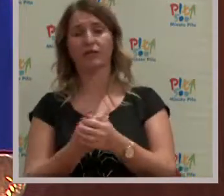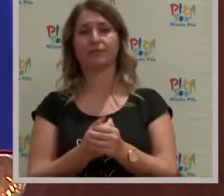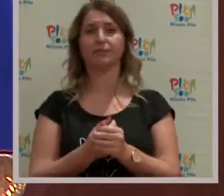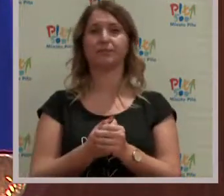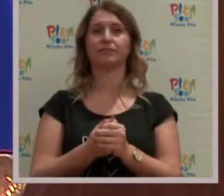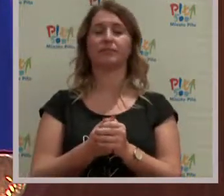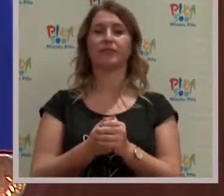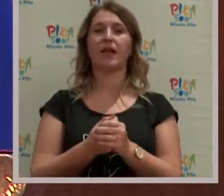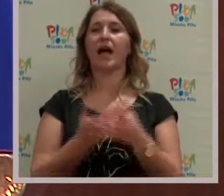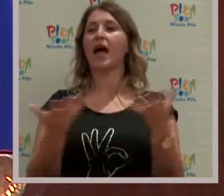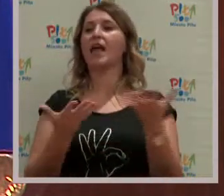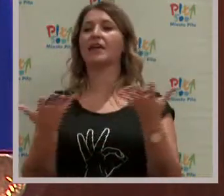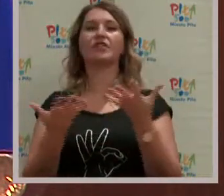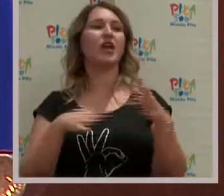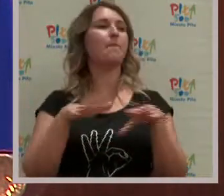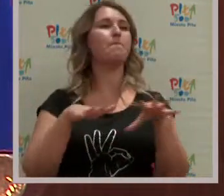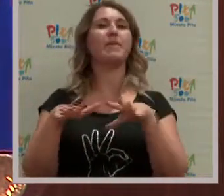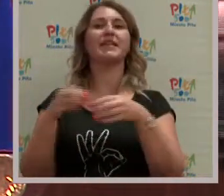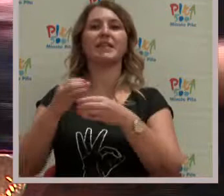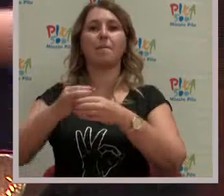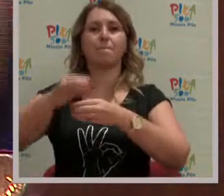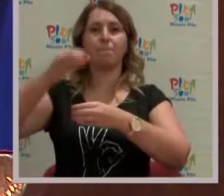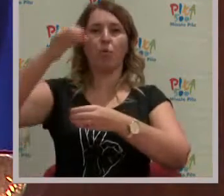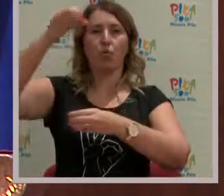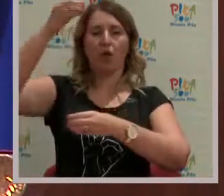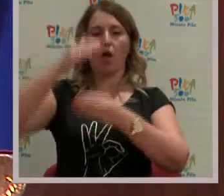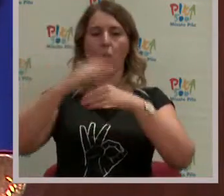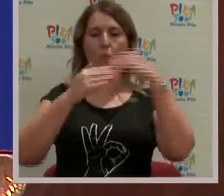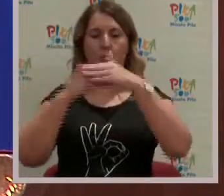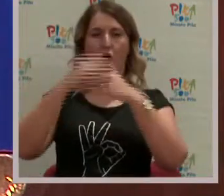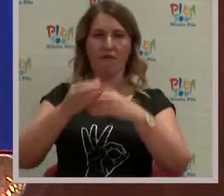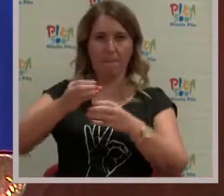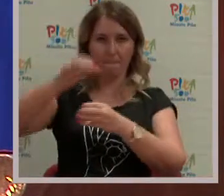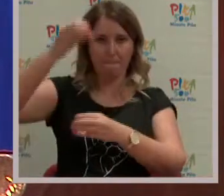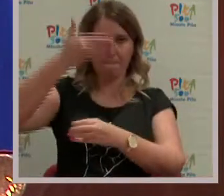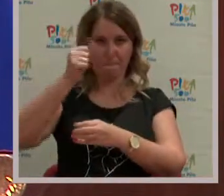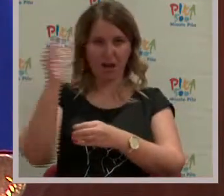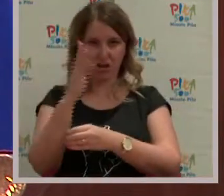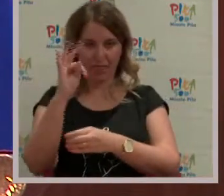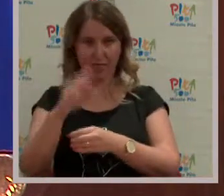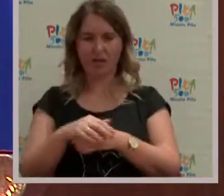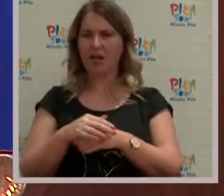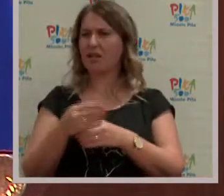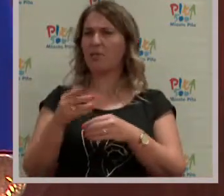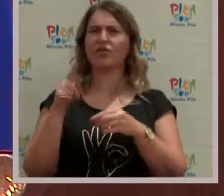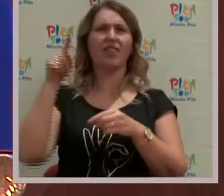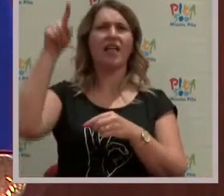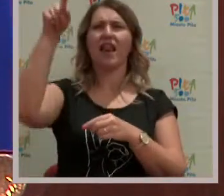lokalizacja jest bardzo oddalona od poprzedniej propozycji.